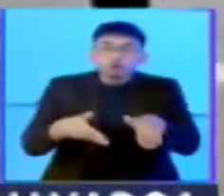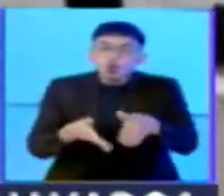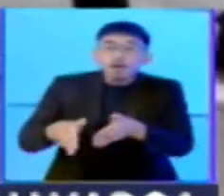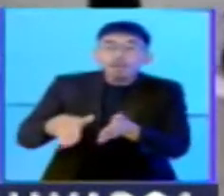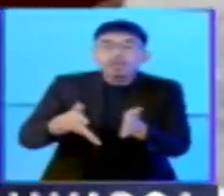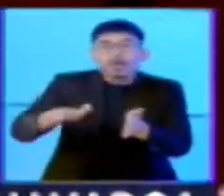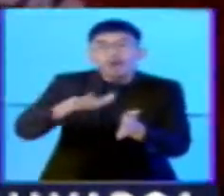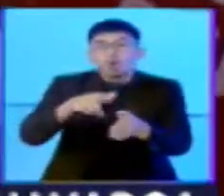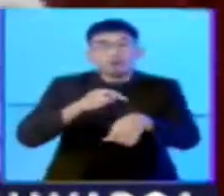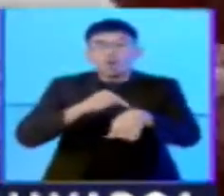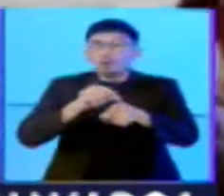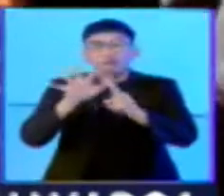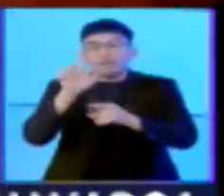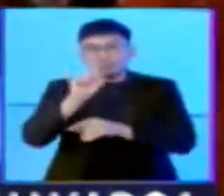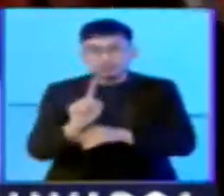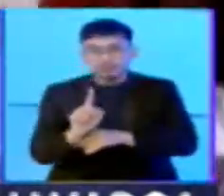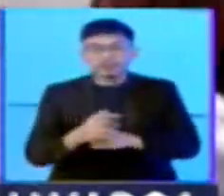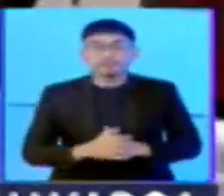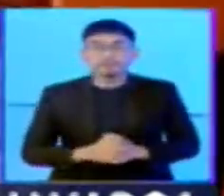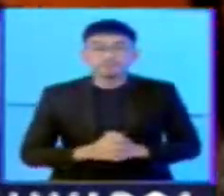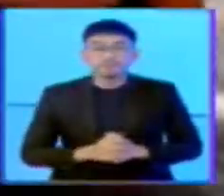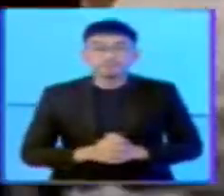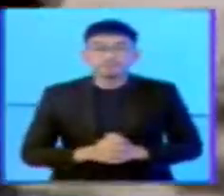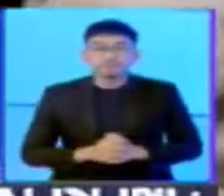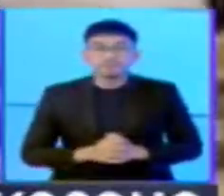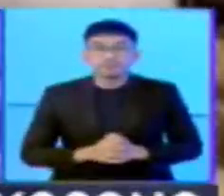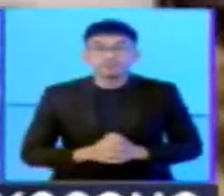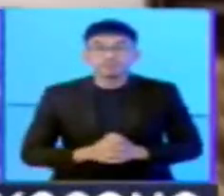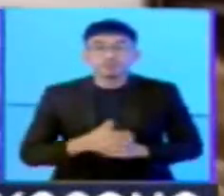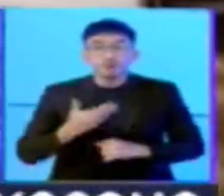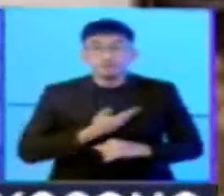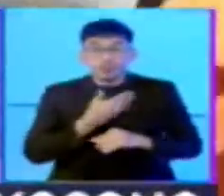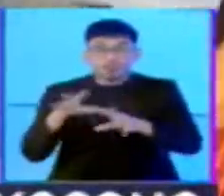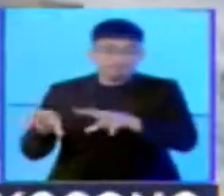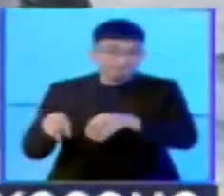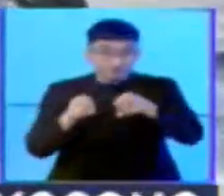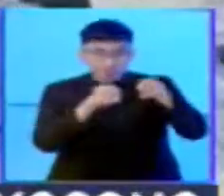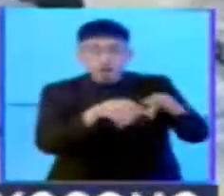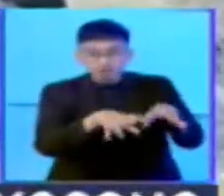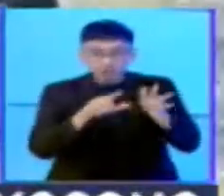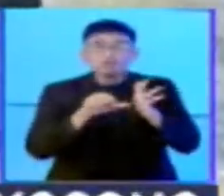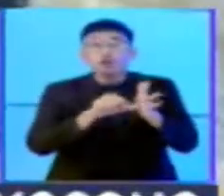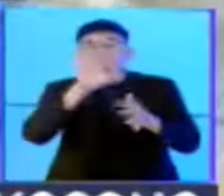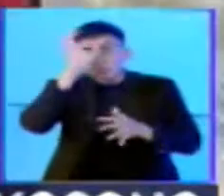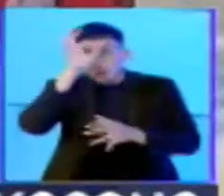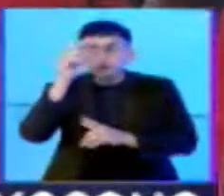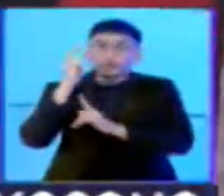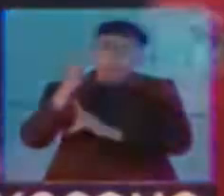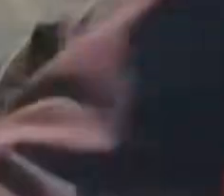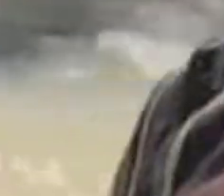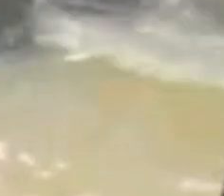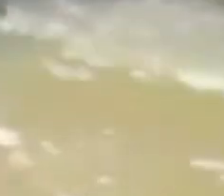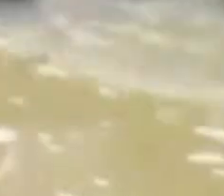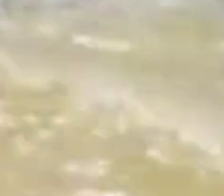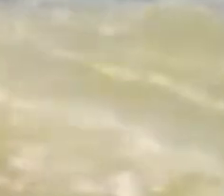menit. Korban banjirop dievakuasi petugas PMI, TNI, polisi, serta relawan. Beberapa warga yang sakit dan harus ditandu